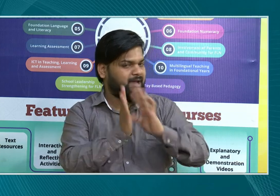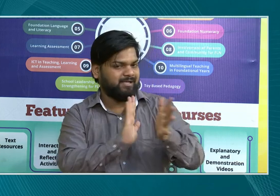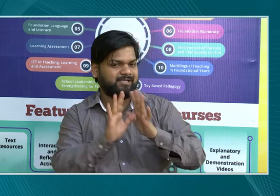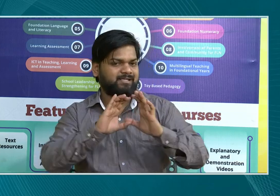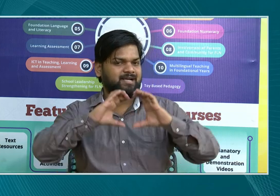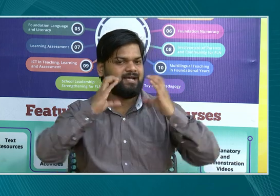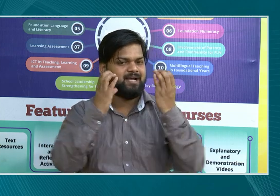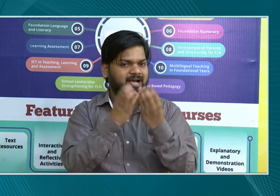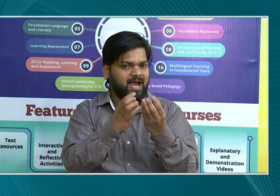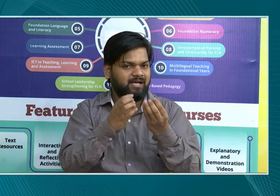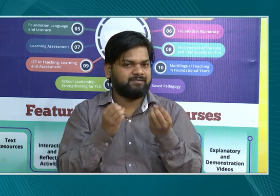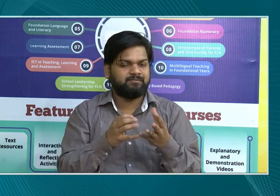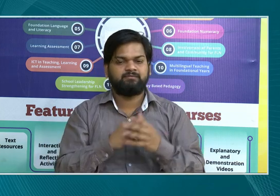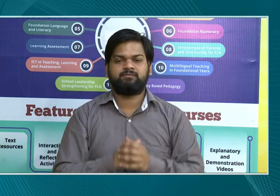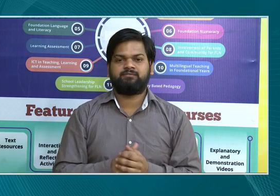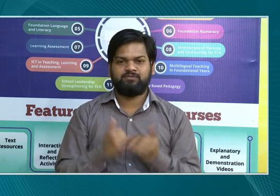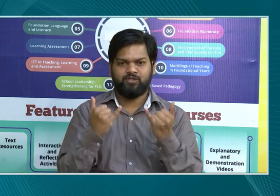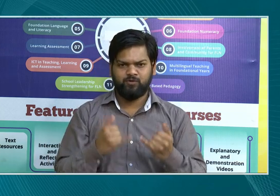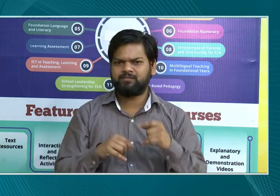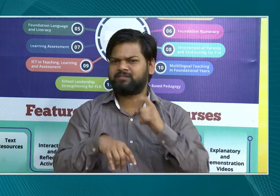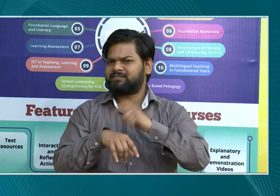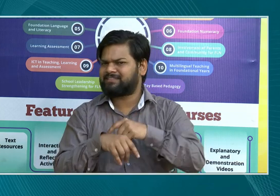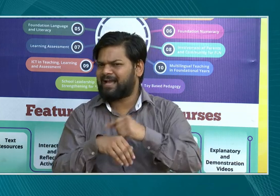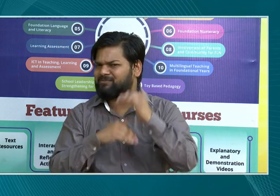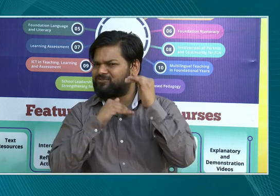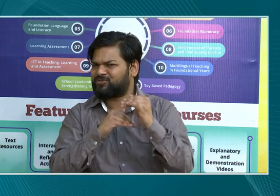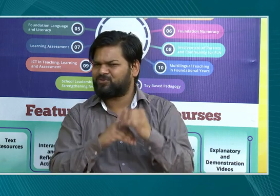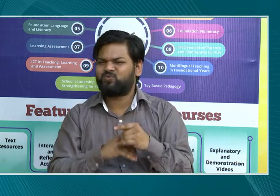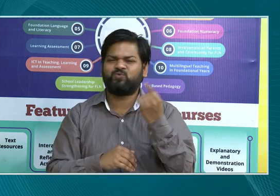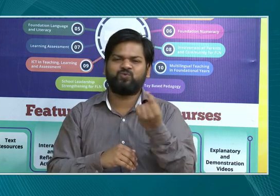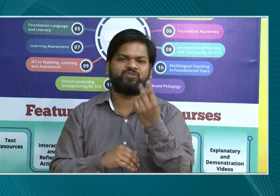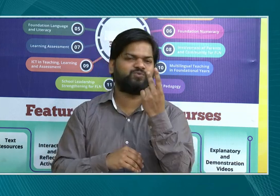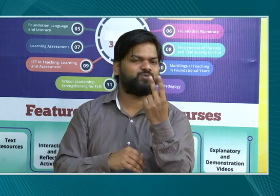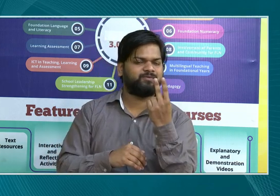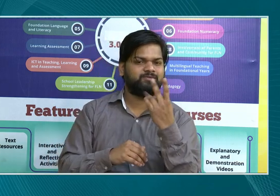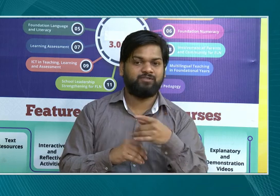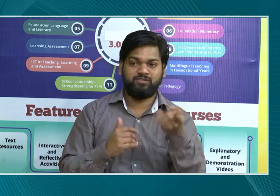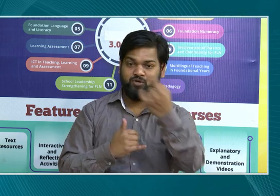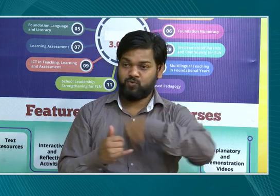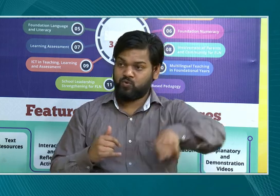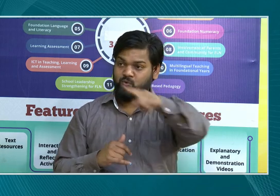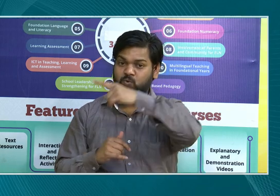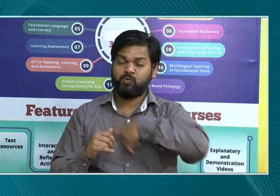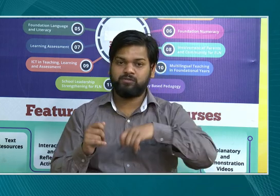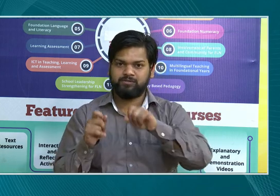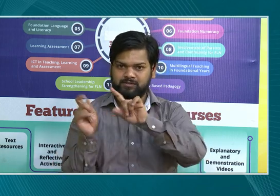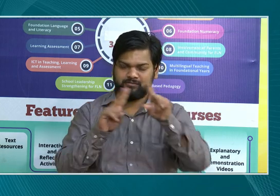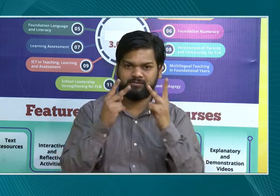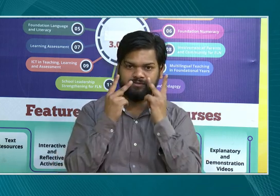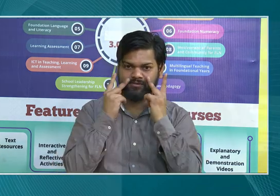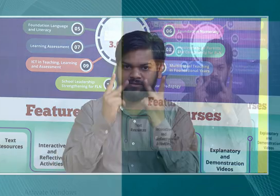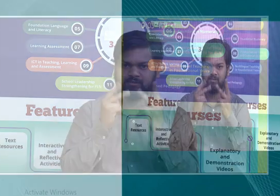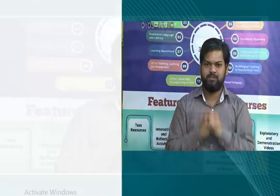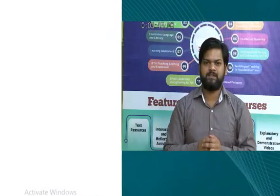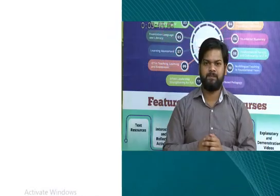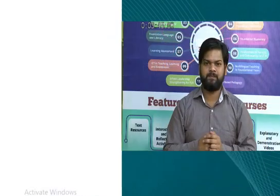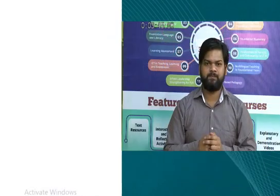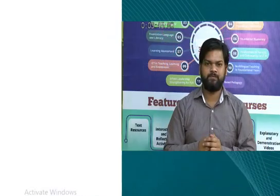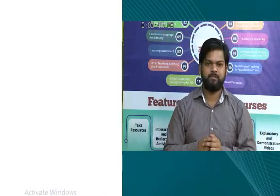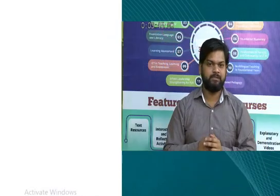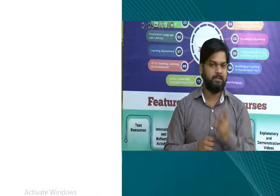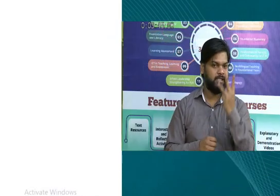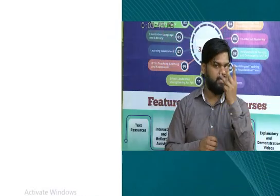चलिए अब हम जल्दी से आगे बढ़ते हैं हमारे पास सिर्फ 2 मिनट है मैं अपने सभी दर्शकों से कहूंगा की आप स्क्रीन पर एक बार ध्यान दें अब आपकी स्क्रीन पर तीन शब्द दिखाई दे